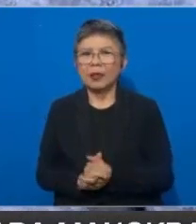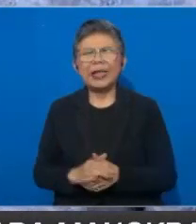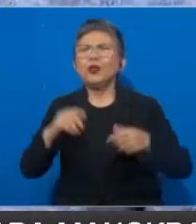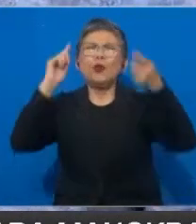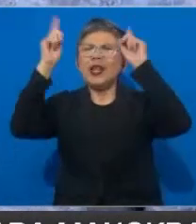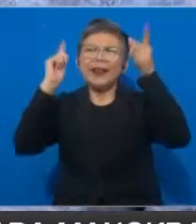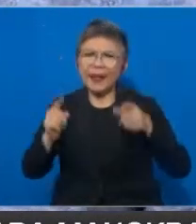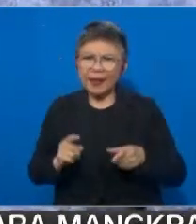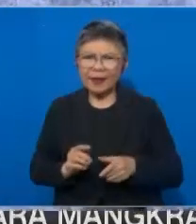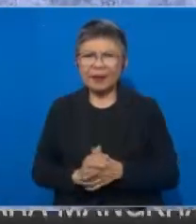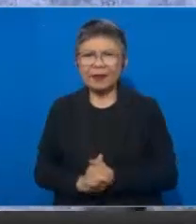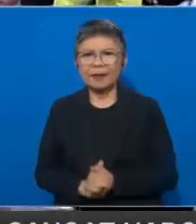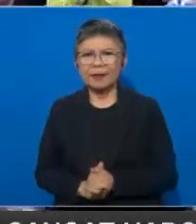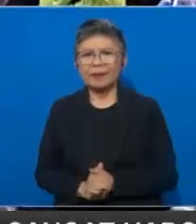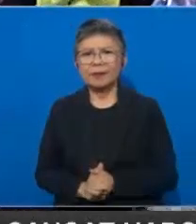itu begitu.